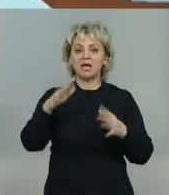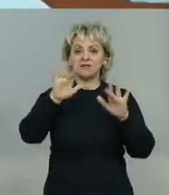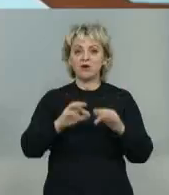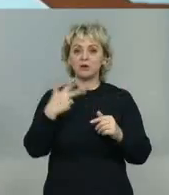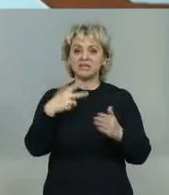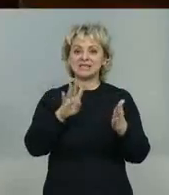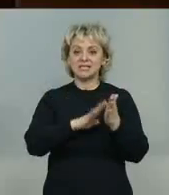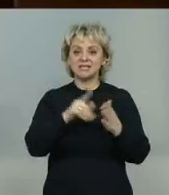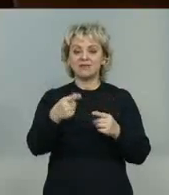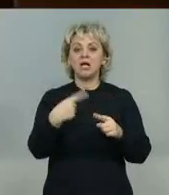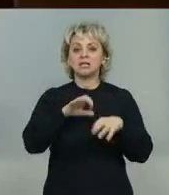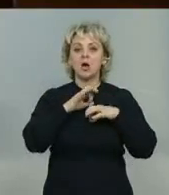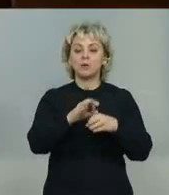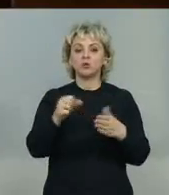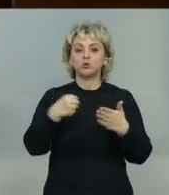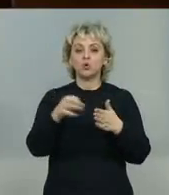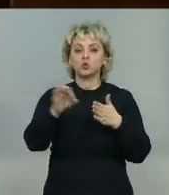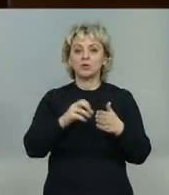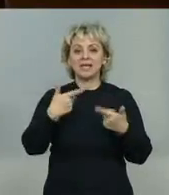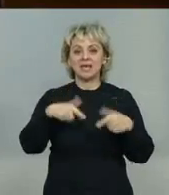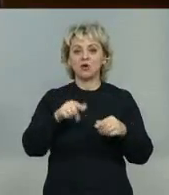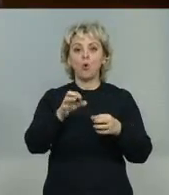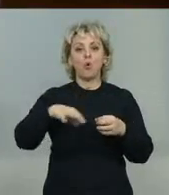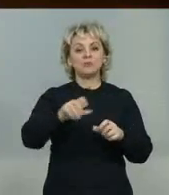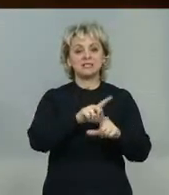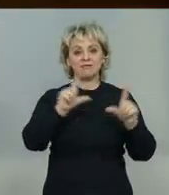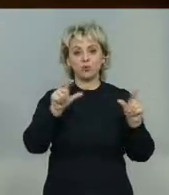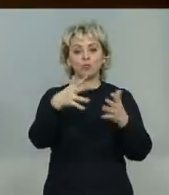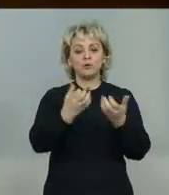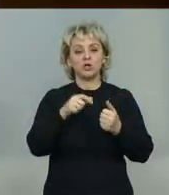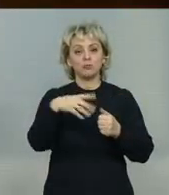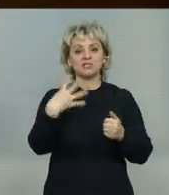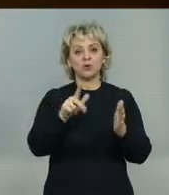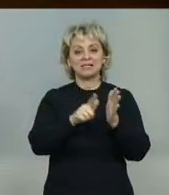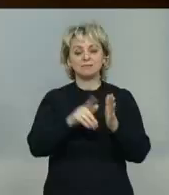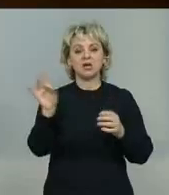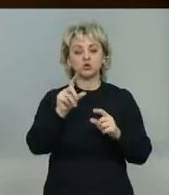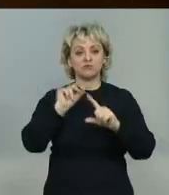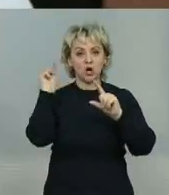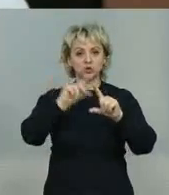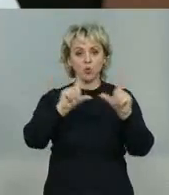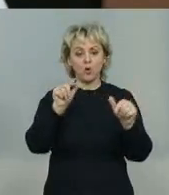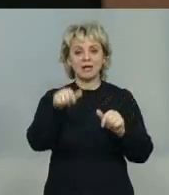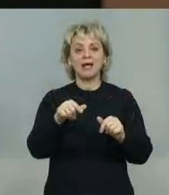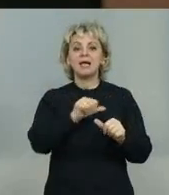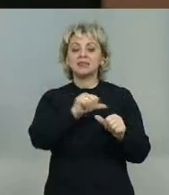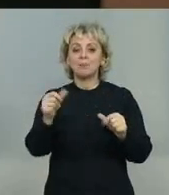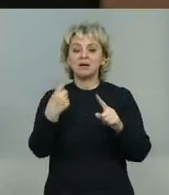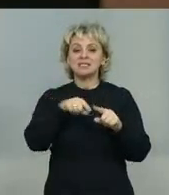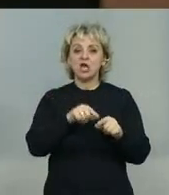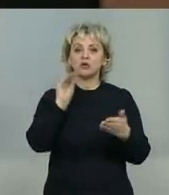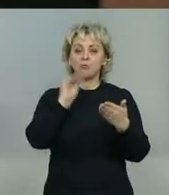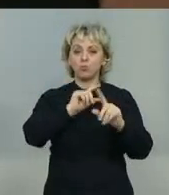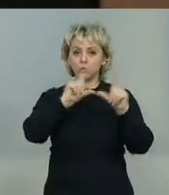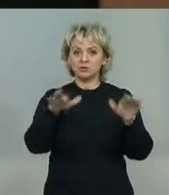информатику 39. Для проведения досрочного ЕГЭ в области открыт один пункт приема в 47-й ростовской школе. На базе этого